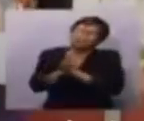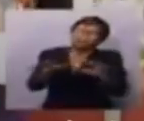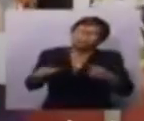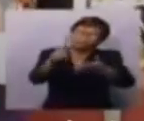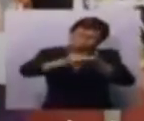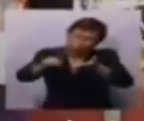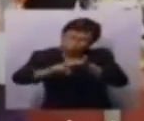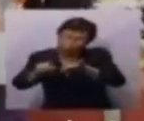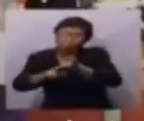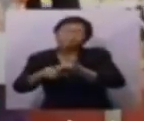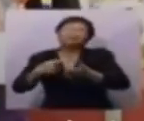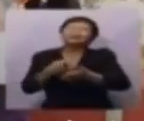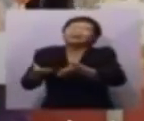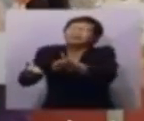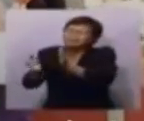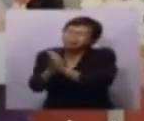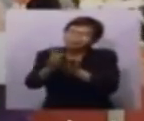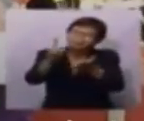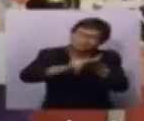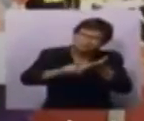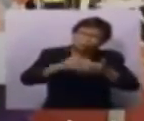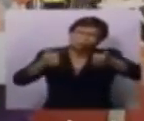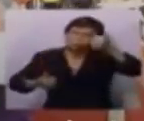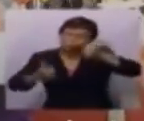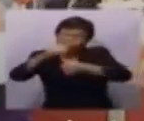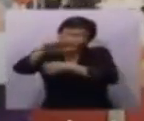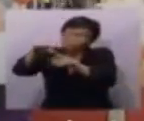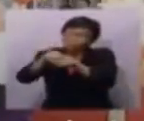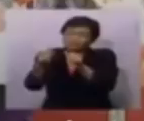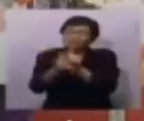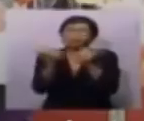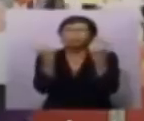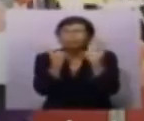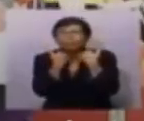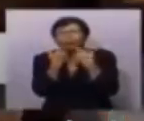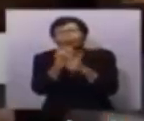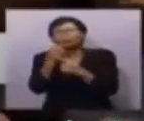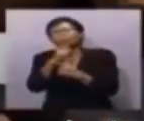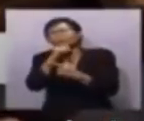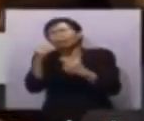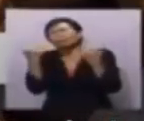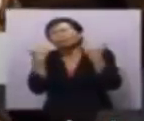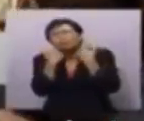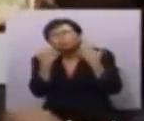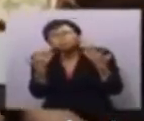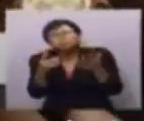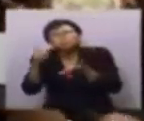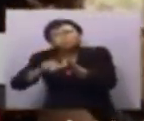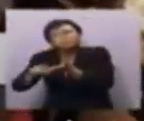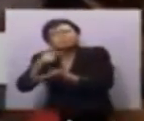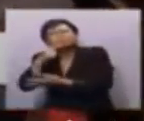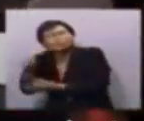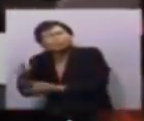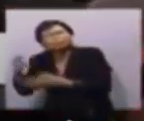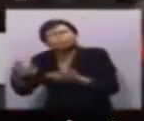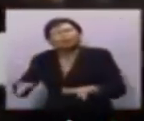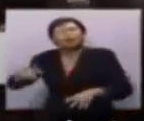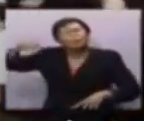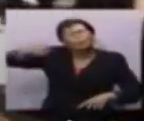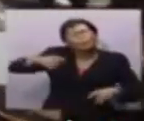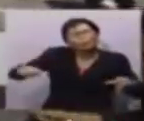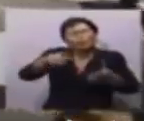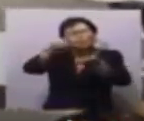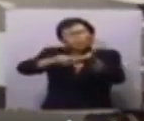membuat semakan sama ada mereka terlibat dengan bankrupsi ataupun tidak. Jadi perlu